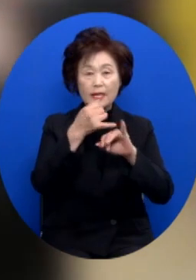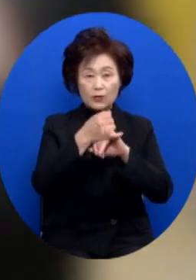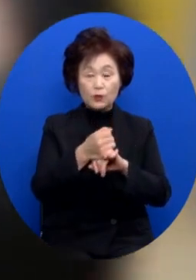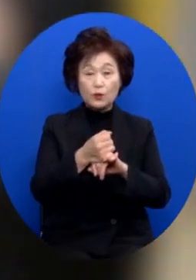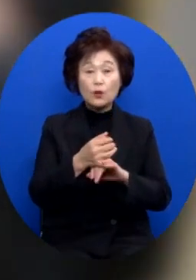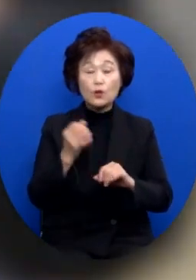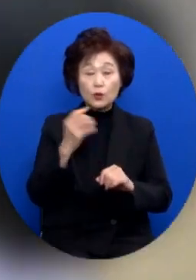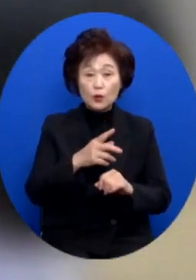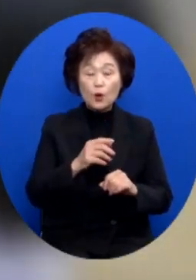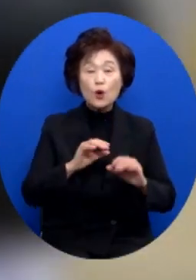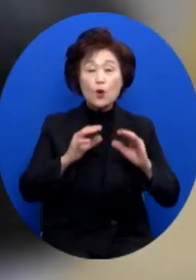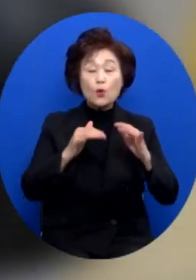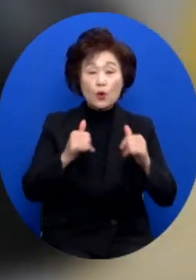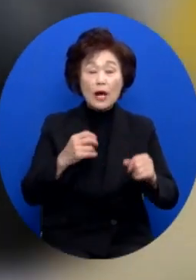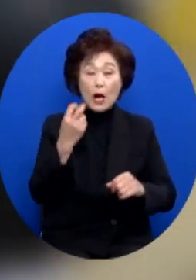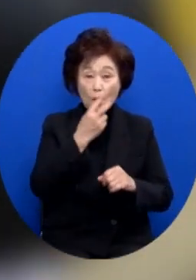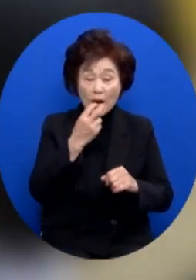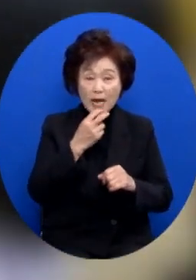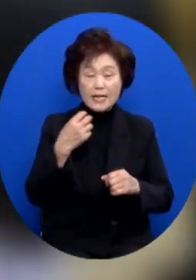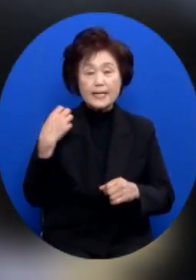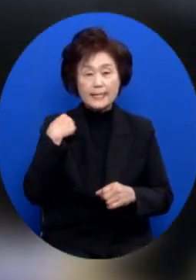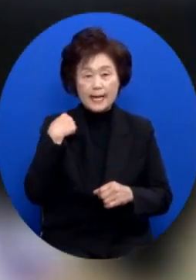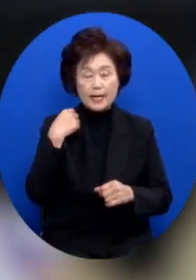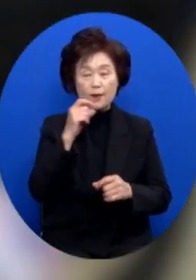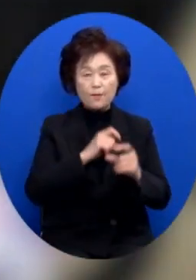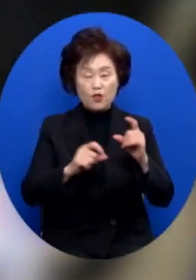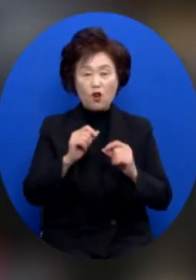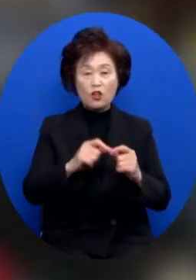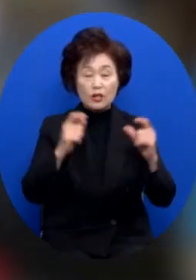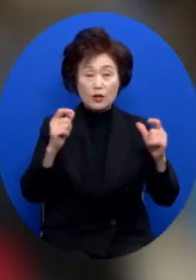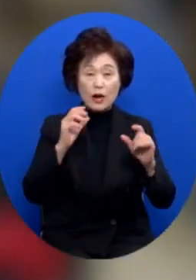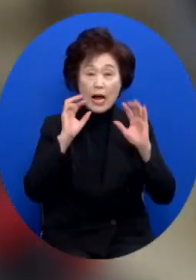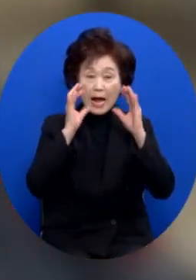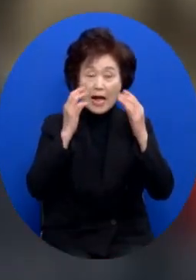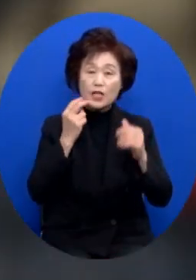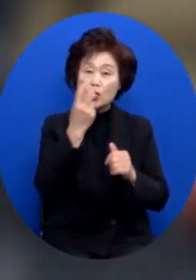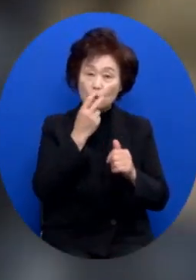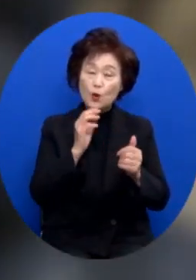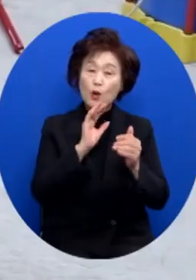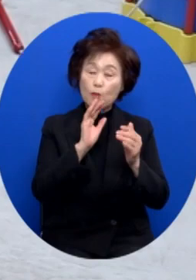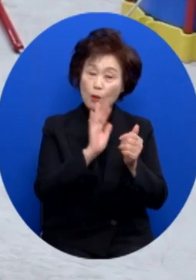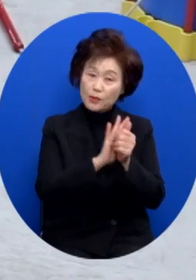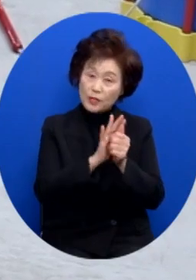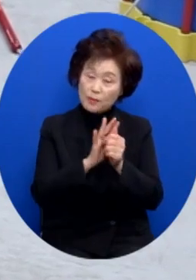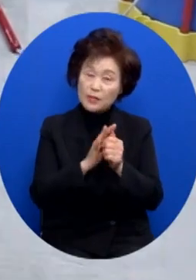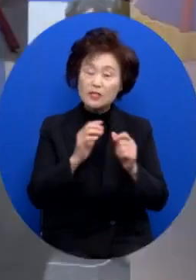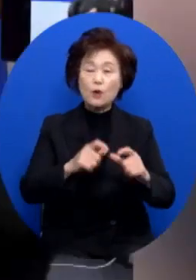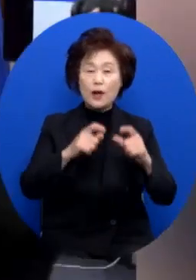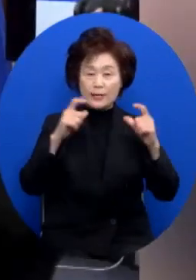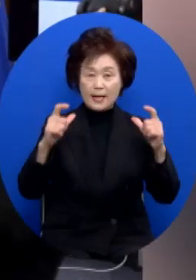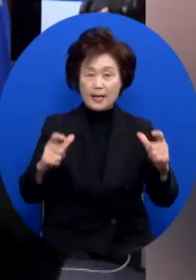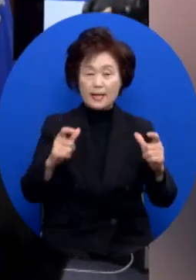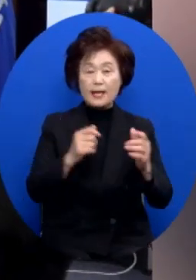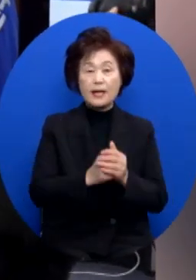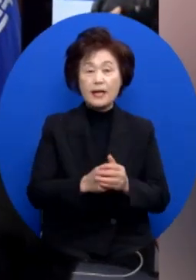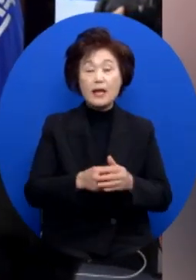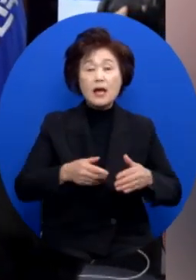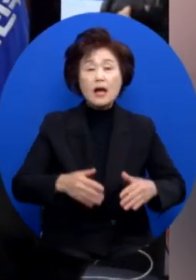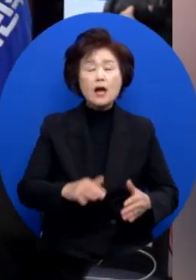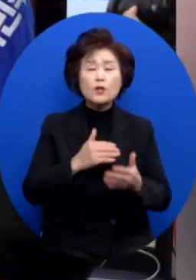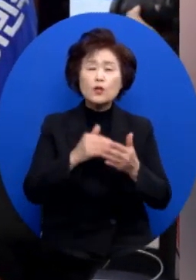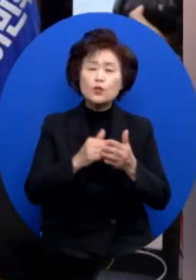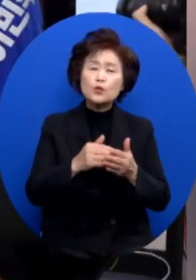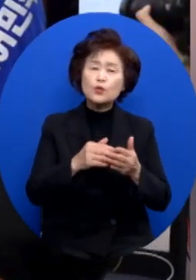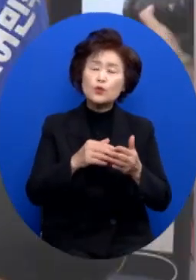서비스의 국가 관리 책임을 강화하고 아이돌봄 서비스 지원도 대폭 확대합니다 저출생 대체